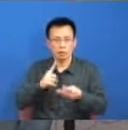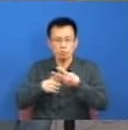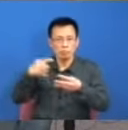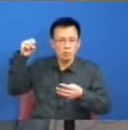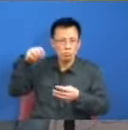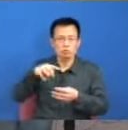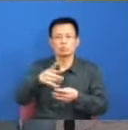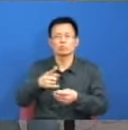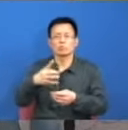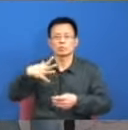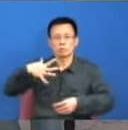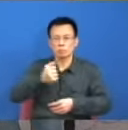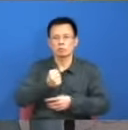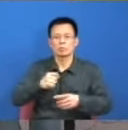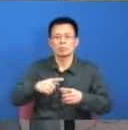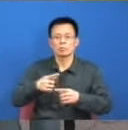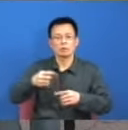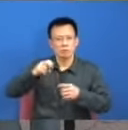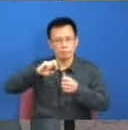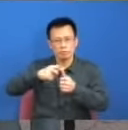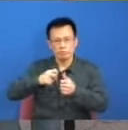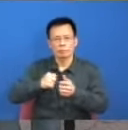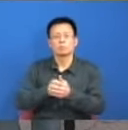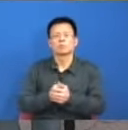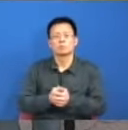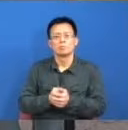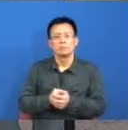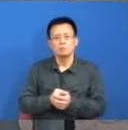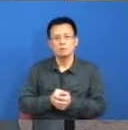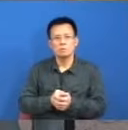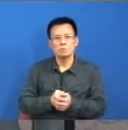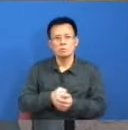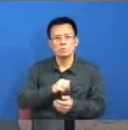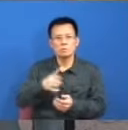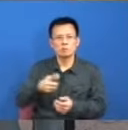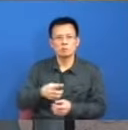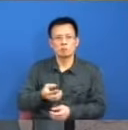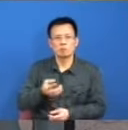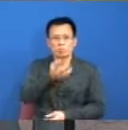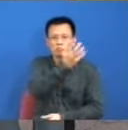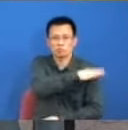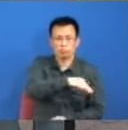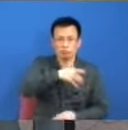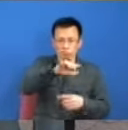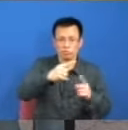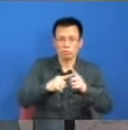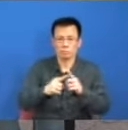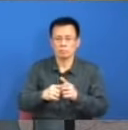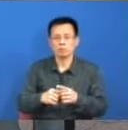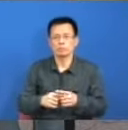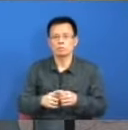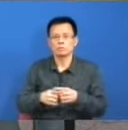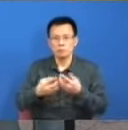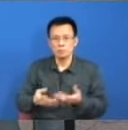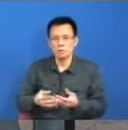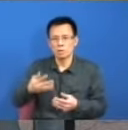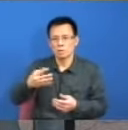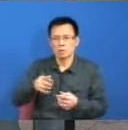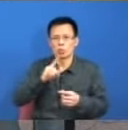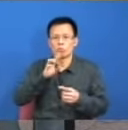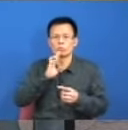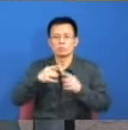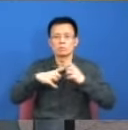即係當權嘅人自己要深刻反思嘅地方，唔好諱過於人。 係嗱，而家佢哋往往就係會係，譬如好似特首俾人